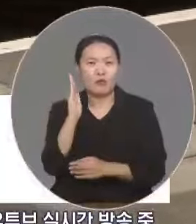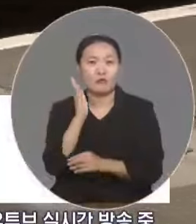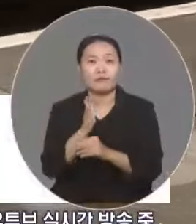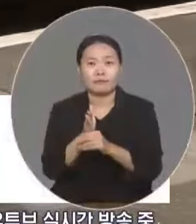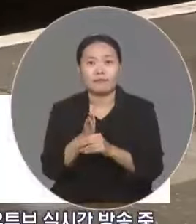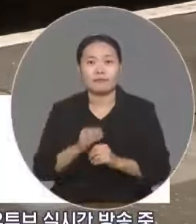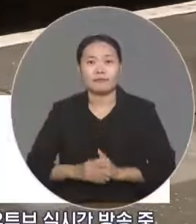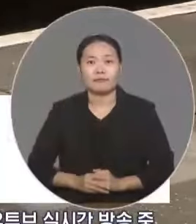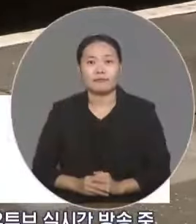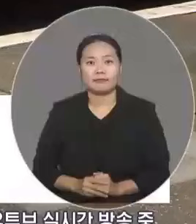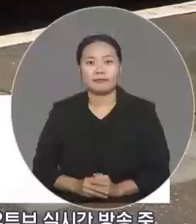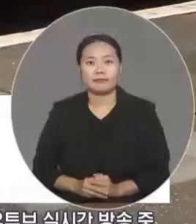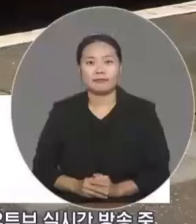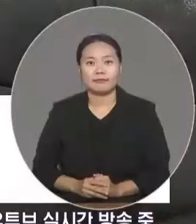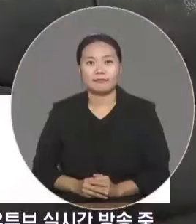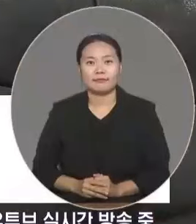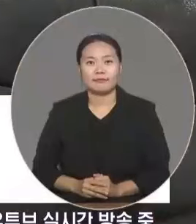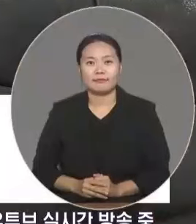거론되고 있습니다.